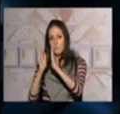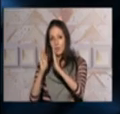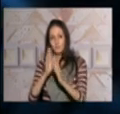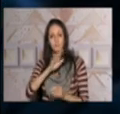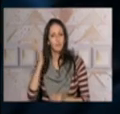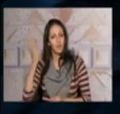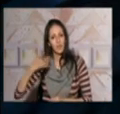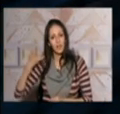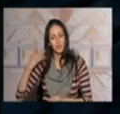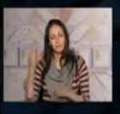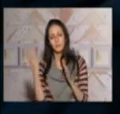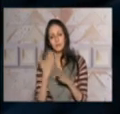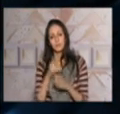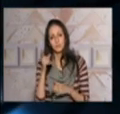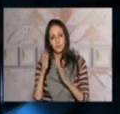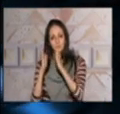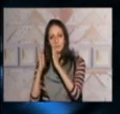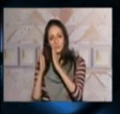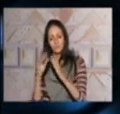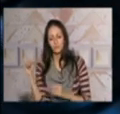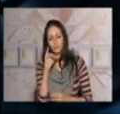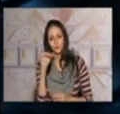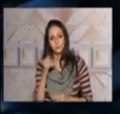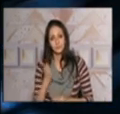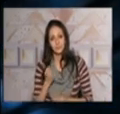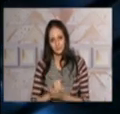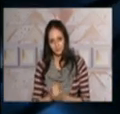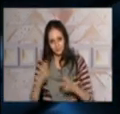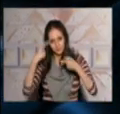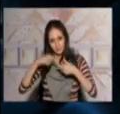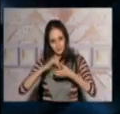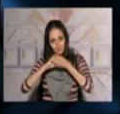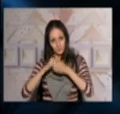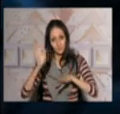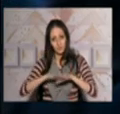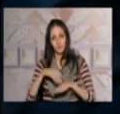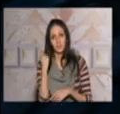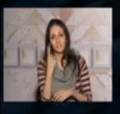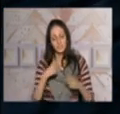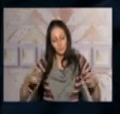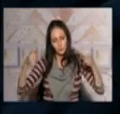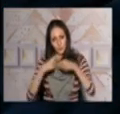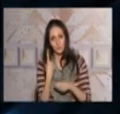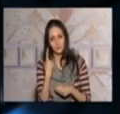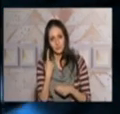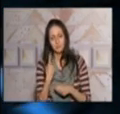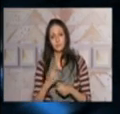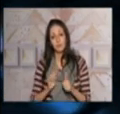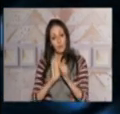هام جدا ونجد حل سياسي. اتفقنا على توحيد الجهود لمواجهة الهجرة الغير